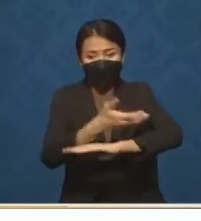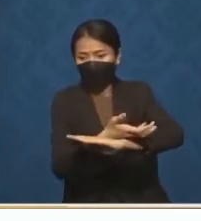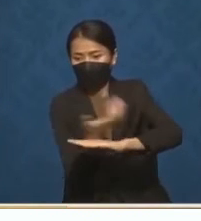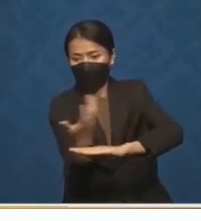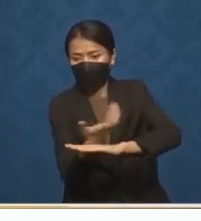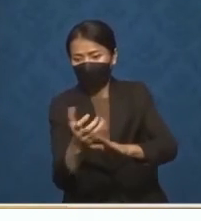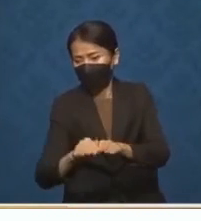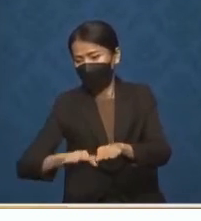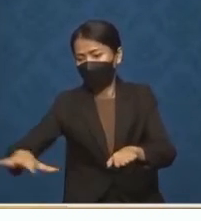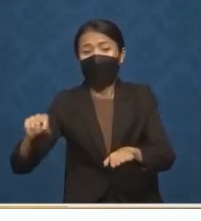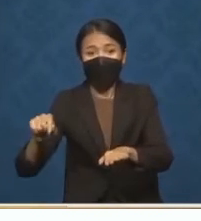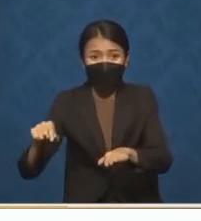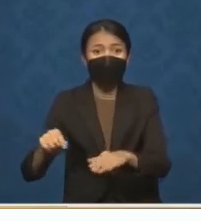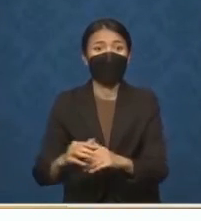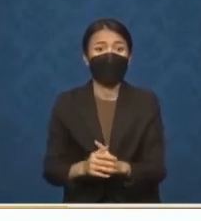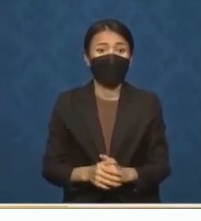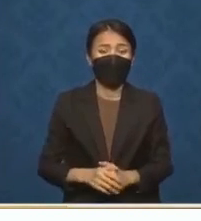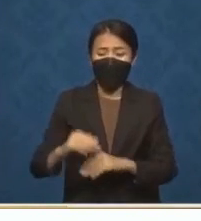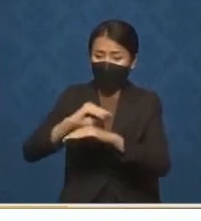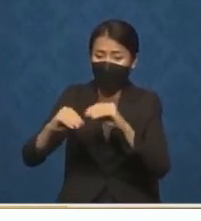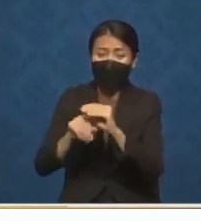เป็ จ ๆ คน จะเปนโงการทคจะตองทเสรมด้วย